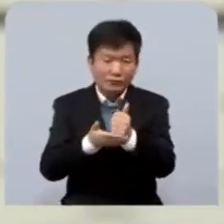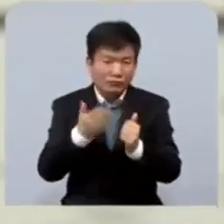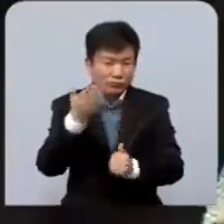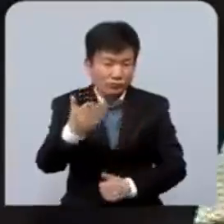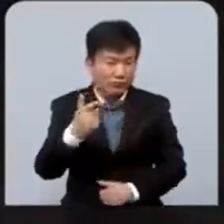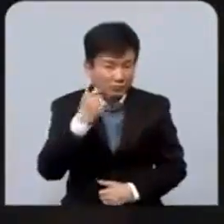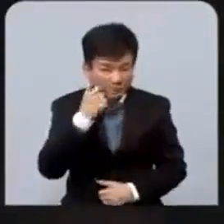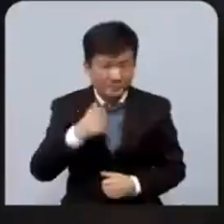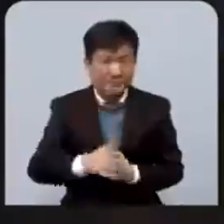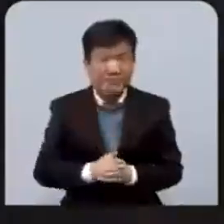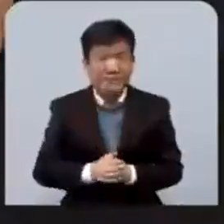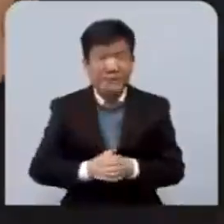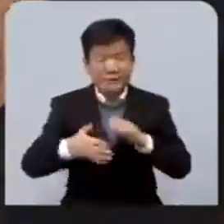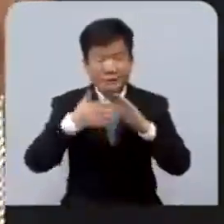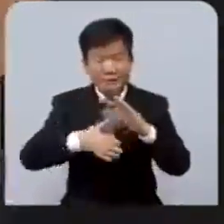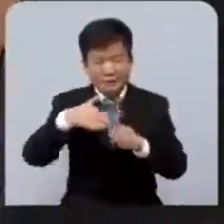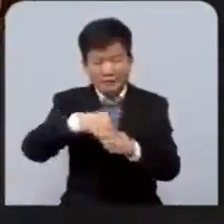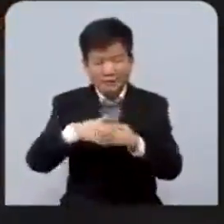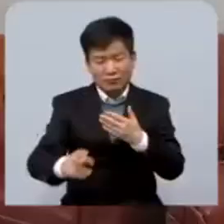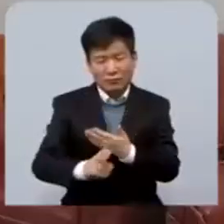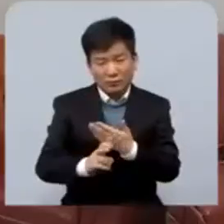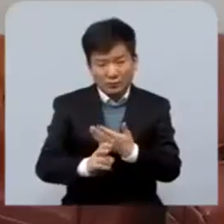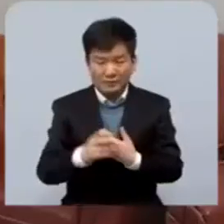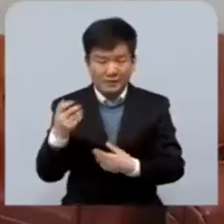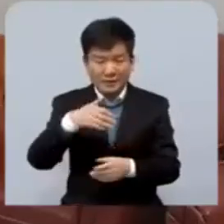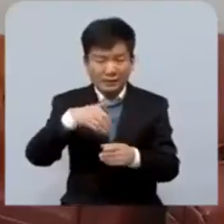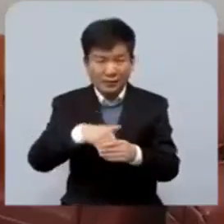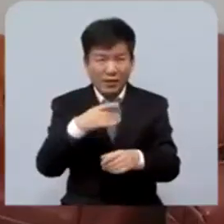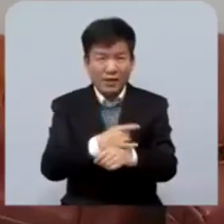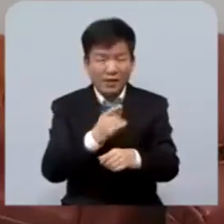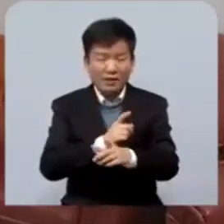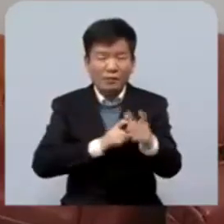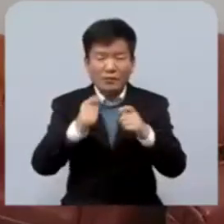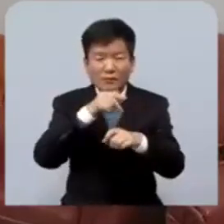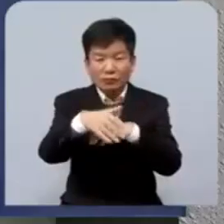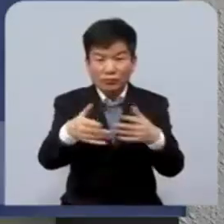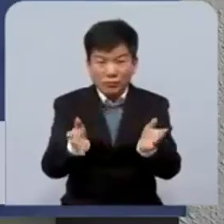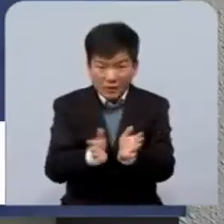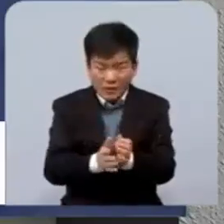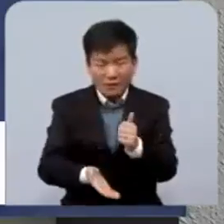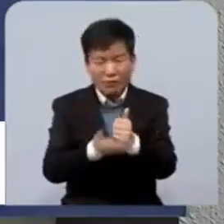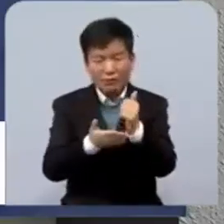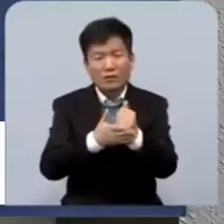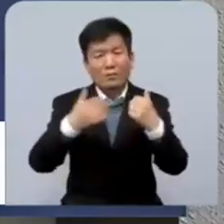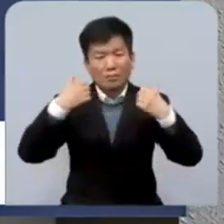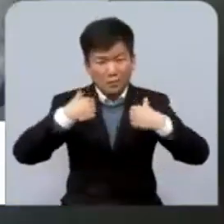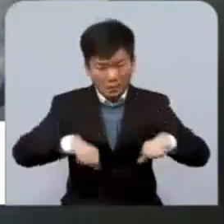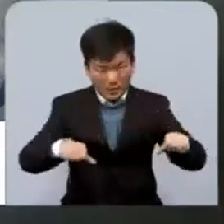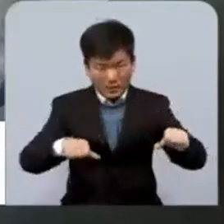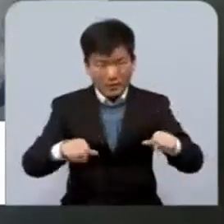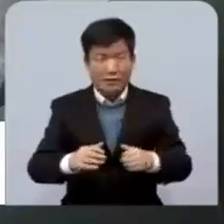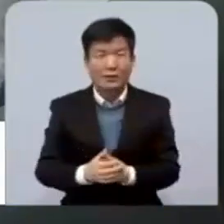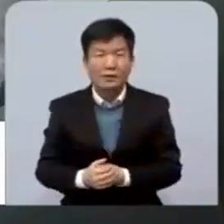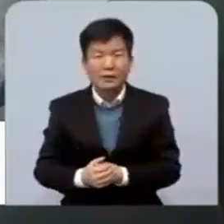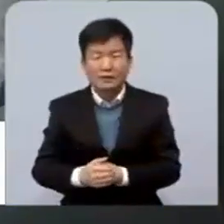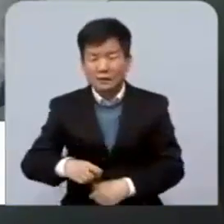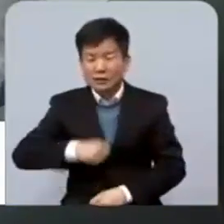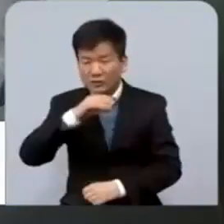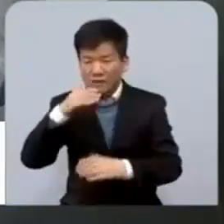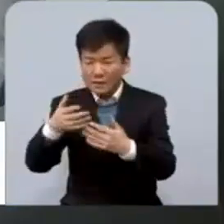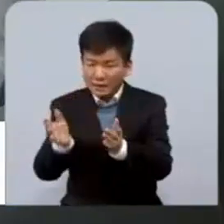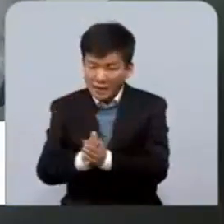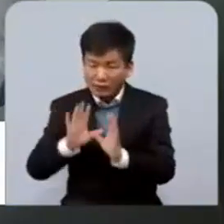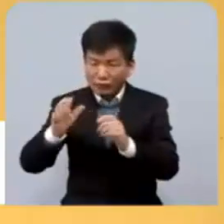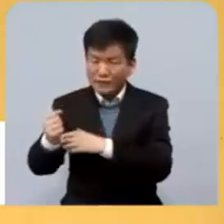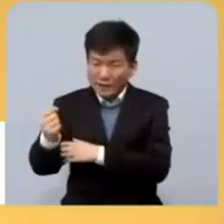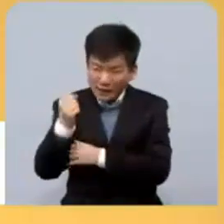있습니다. 공직선거법 위반으로 재선거를 유발한 더불어민주당은 공천을 포기했습니다. 정의당과